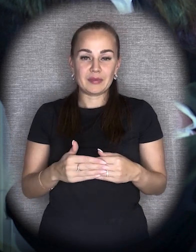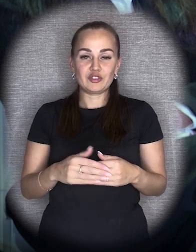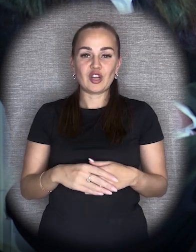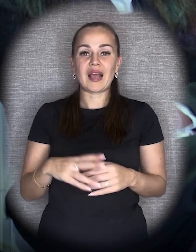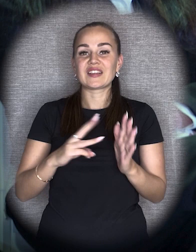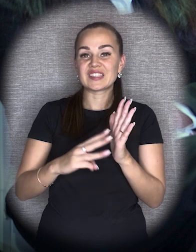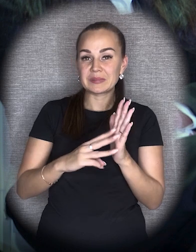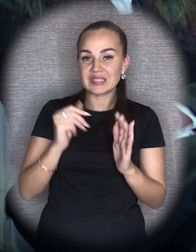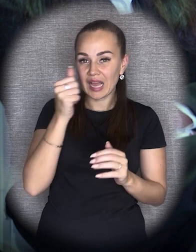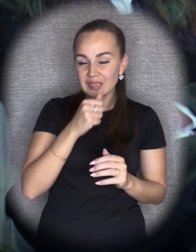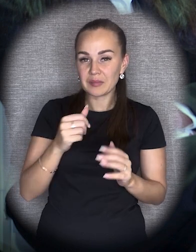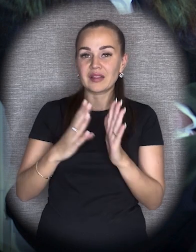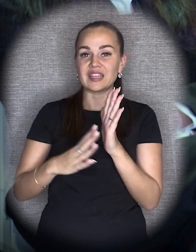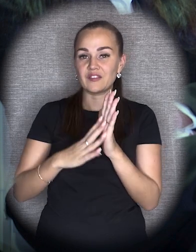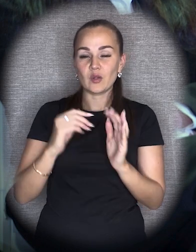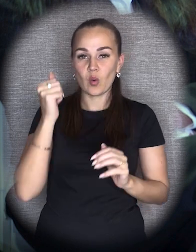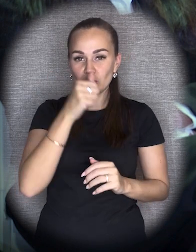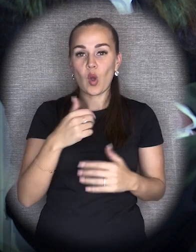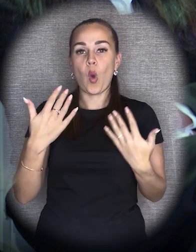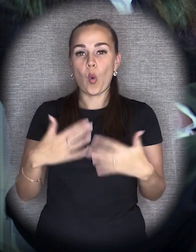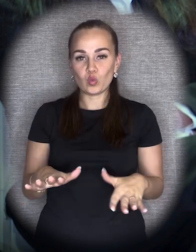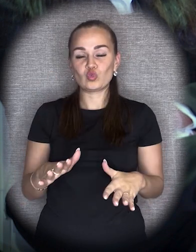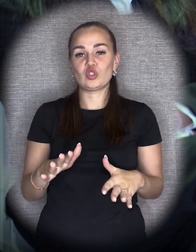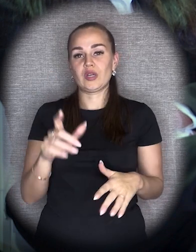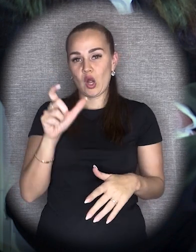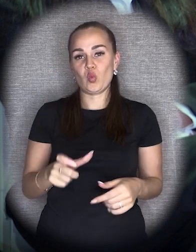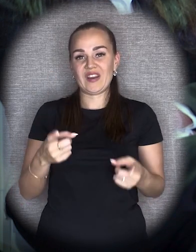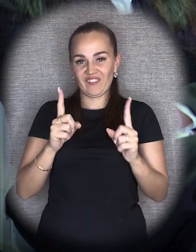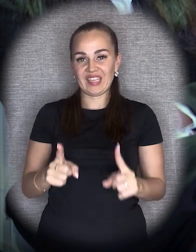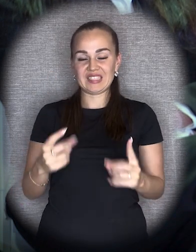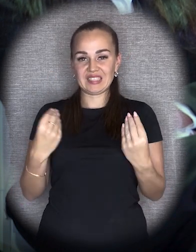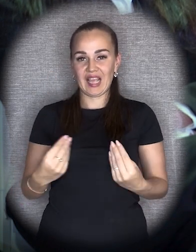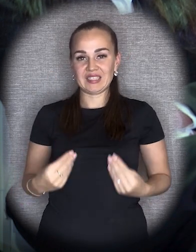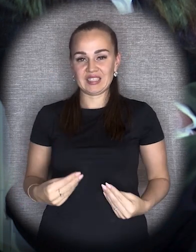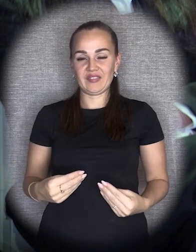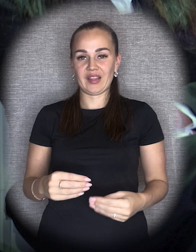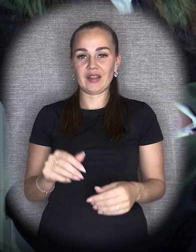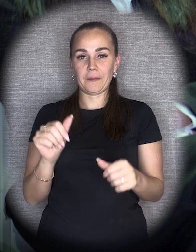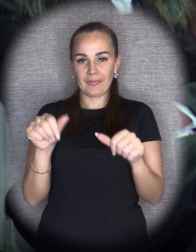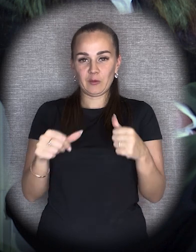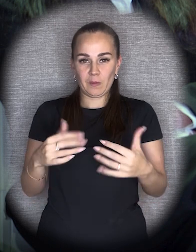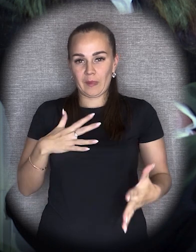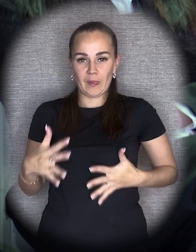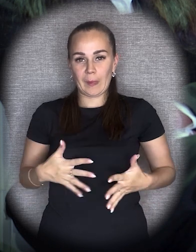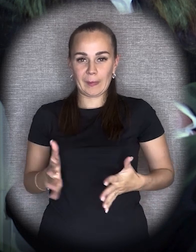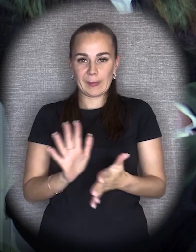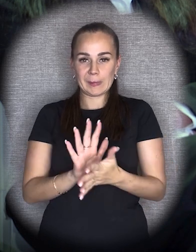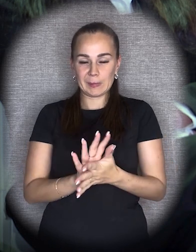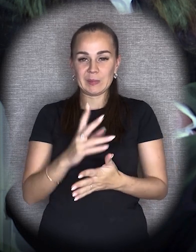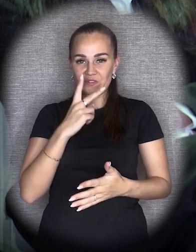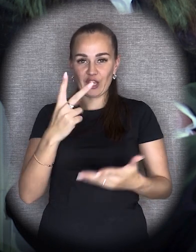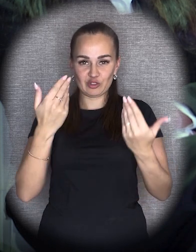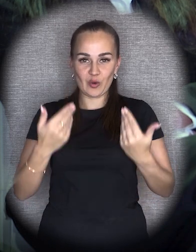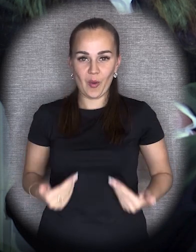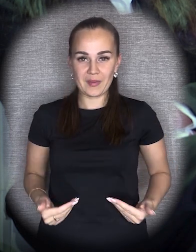80-м годам, там, к 90-м, уже начинают снимать людей как бы в естественном, скульптурном, как бы, внешнем